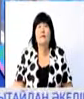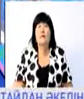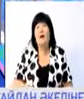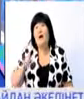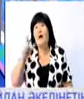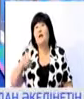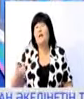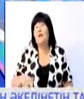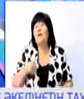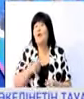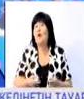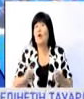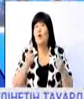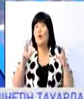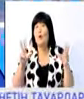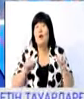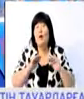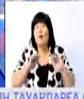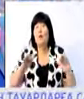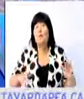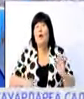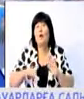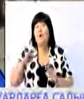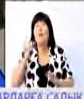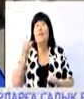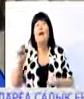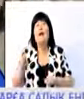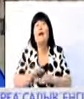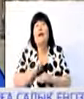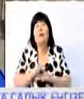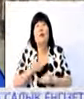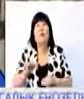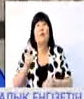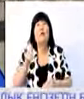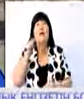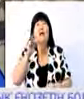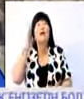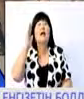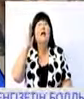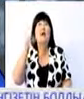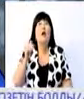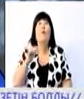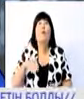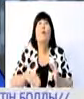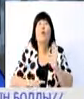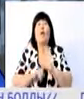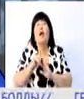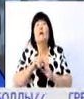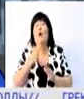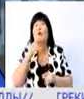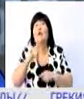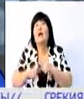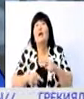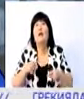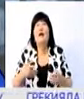Адам өміріндегі ең үлкен бақыт – ұрпақ өсіру, бала тәрбиелеу. Бүгінгі бала елдің ертеңі, болашағы ұлттың